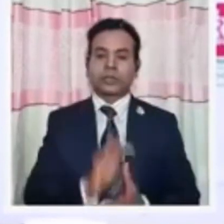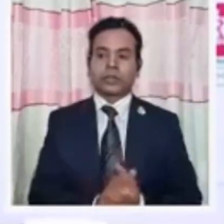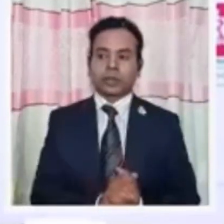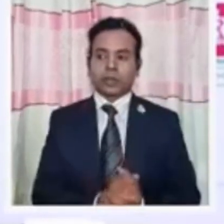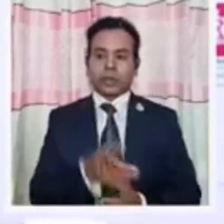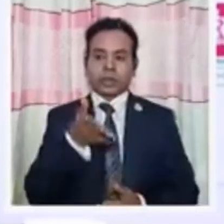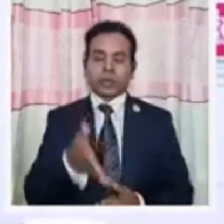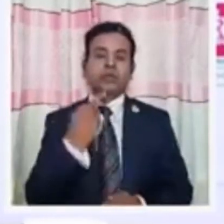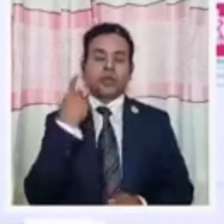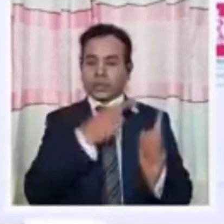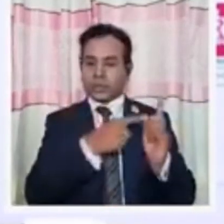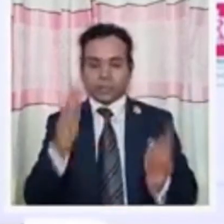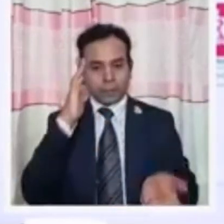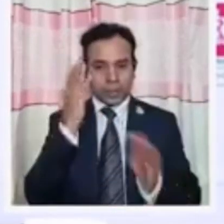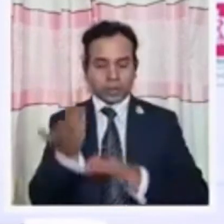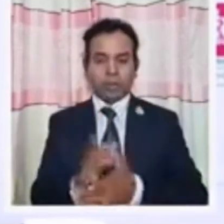78.97% এবং নারী 525 জন,